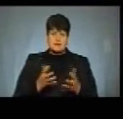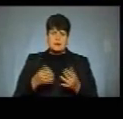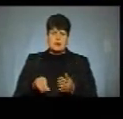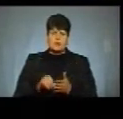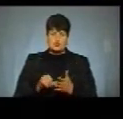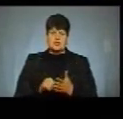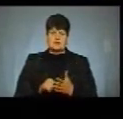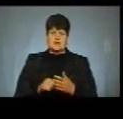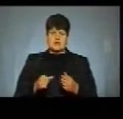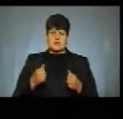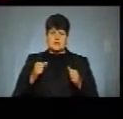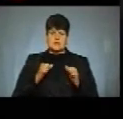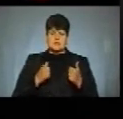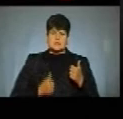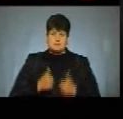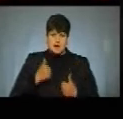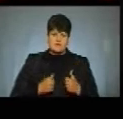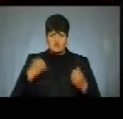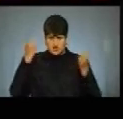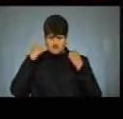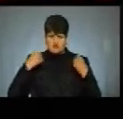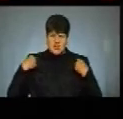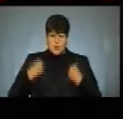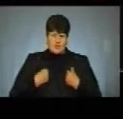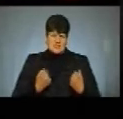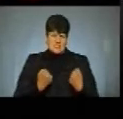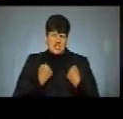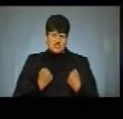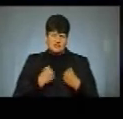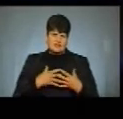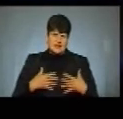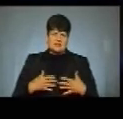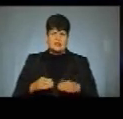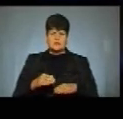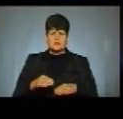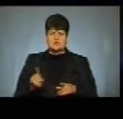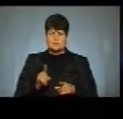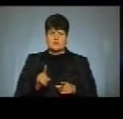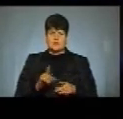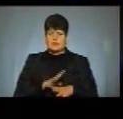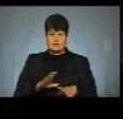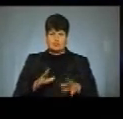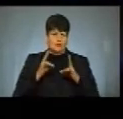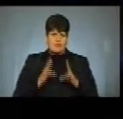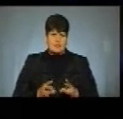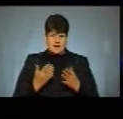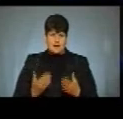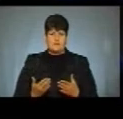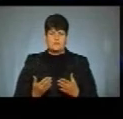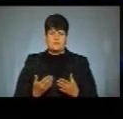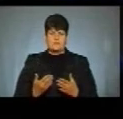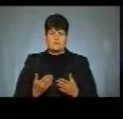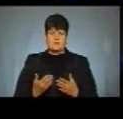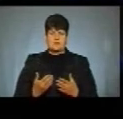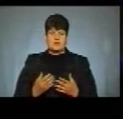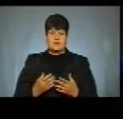вас одягають в шоломи, в защитні спеціальні фути на ноги, для того, щоб не нанести багато травм вашому опоненту.